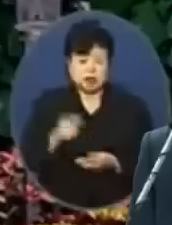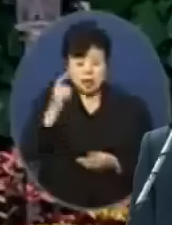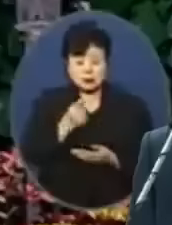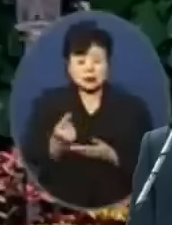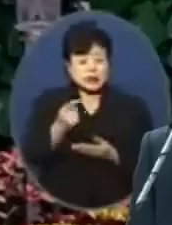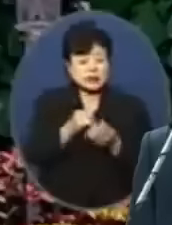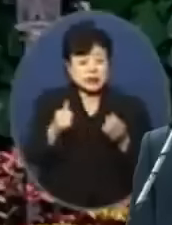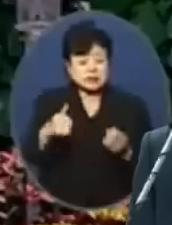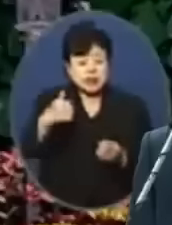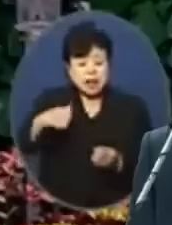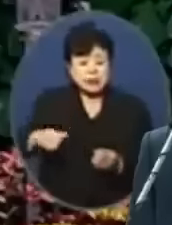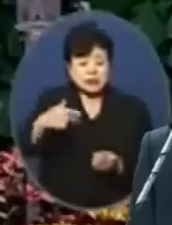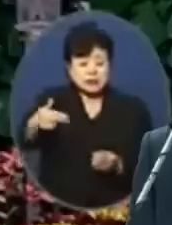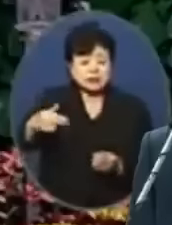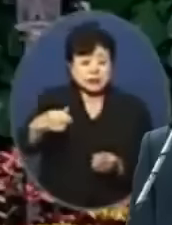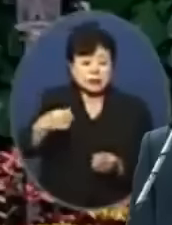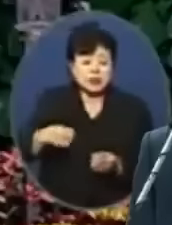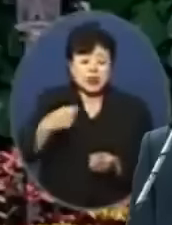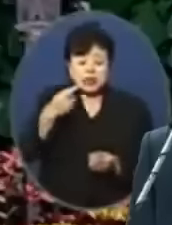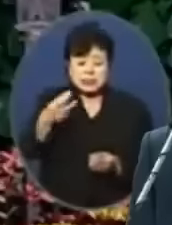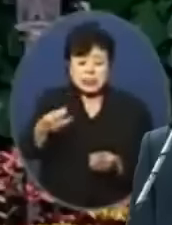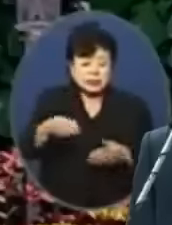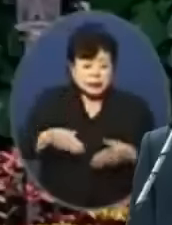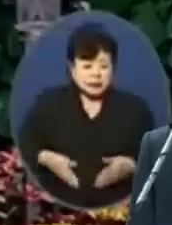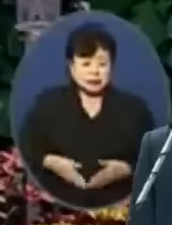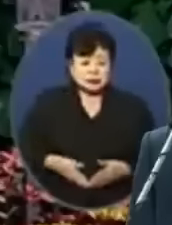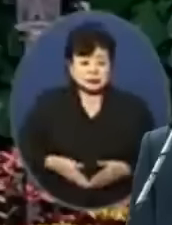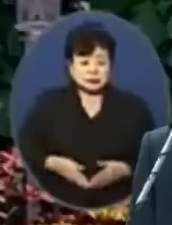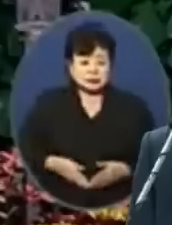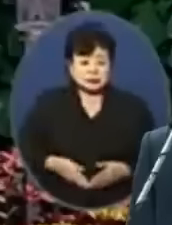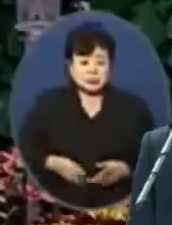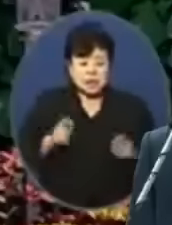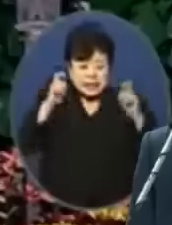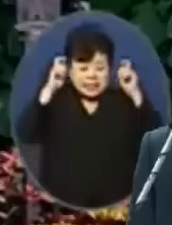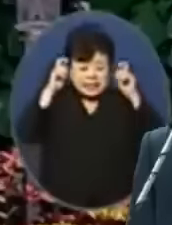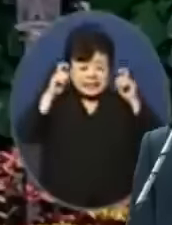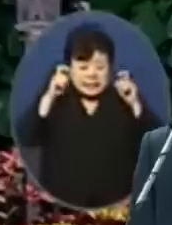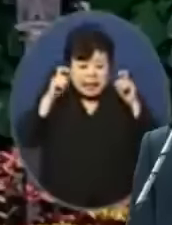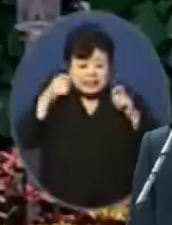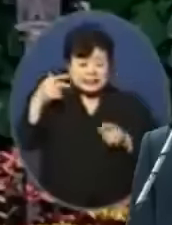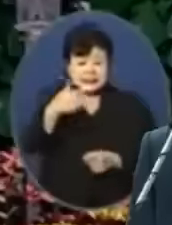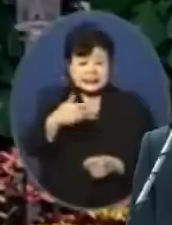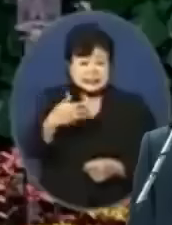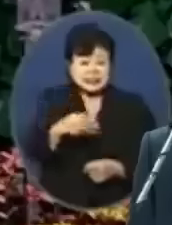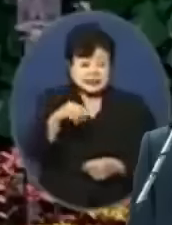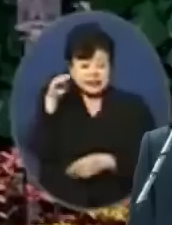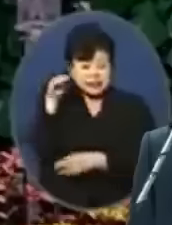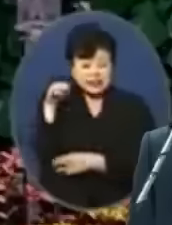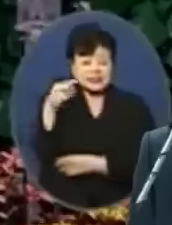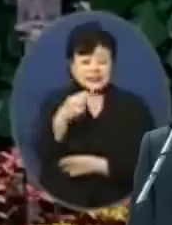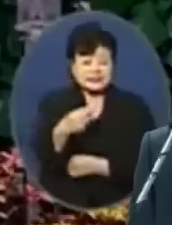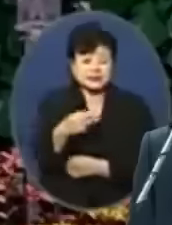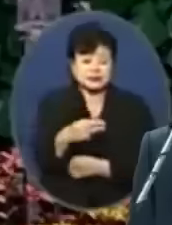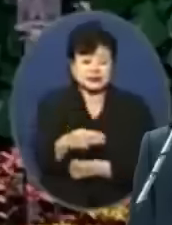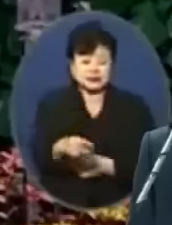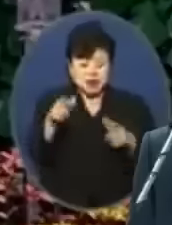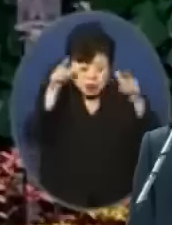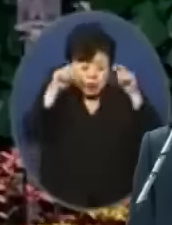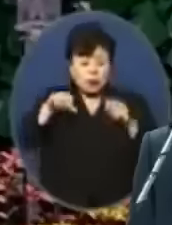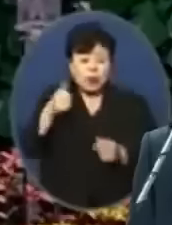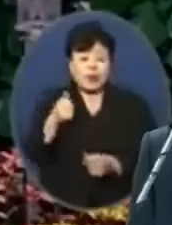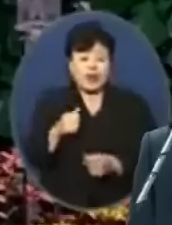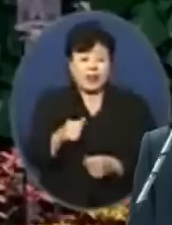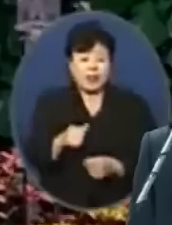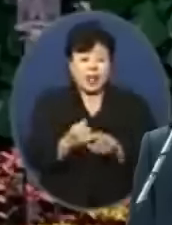사람이었는데 아들 일곱 딸 셋을 낳았고 소유는 양이 7,000마리요 약대가 3,000마리요 소가 500결이요 암나귀가